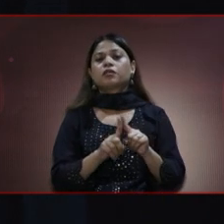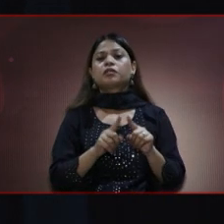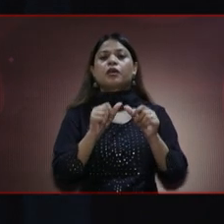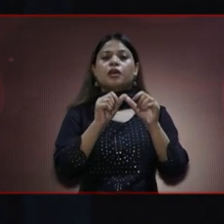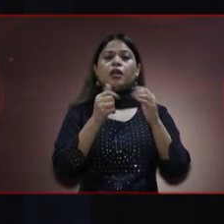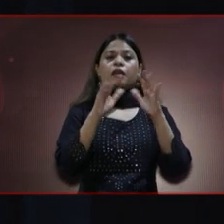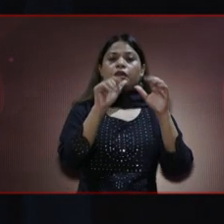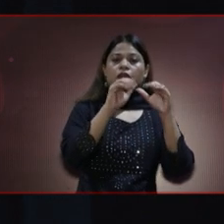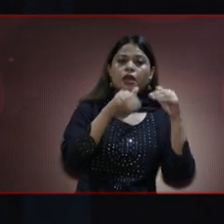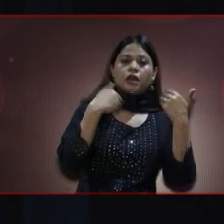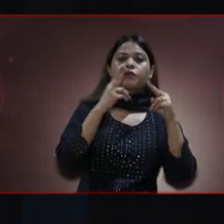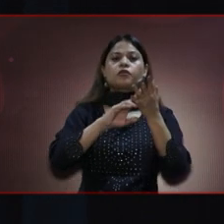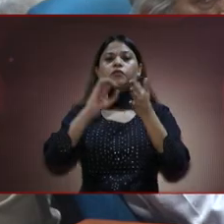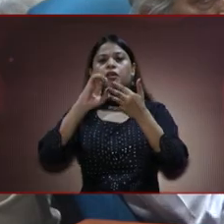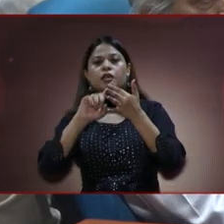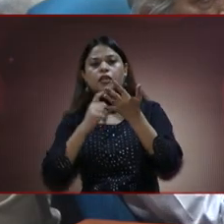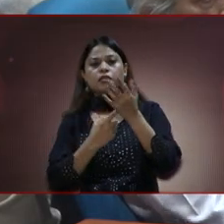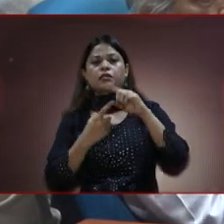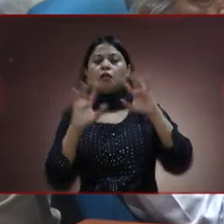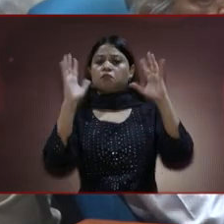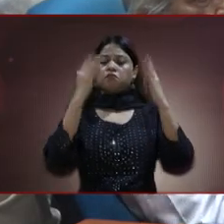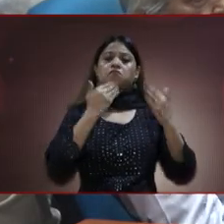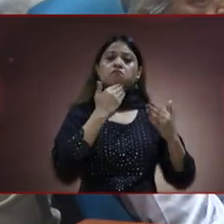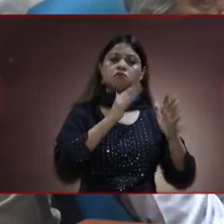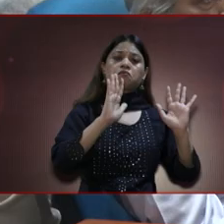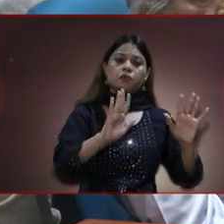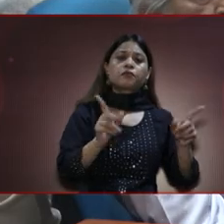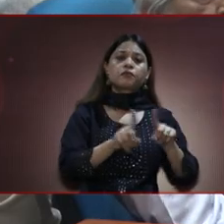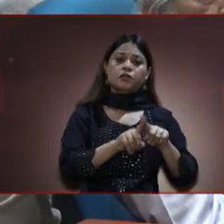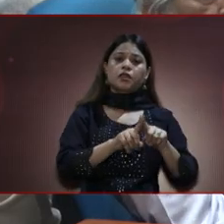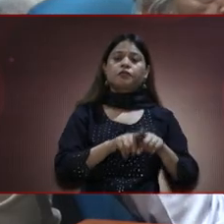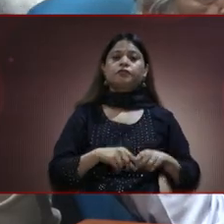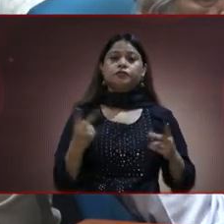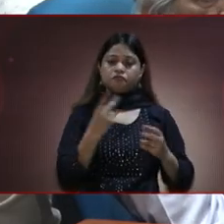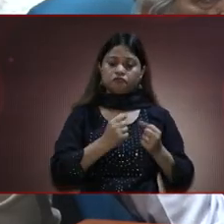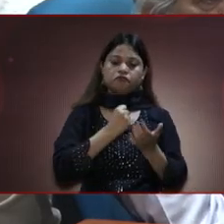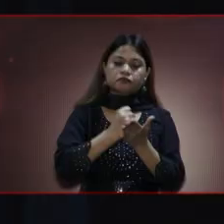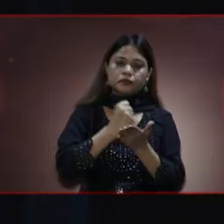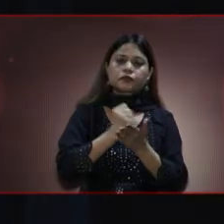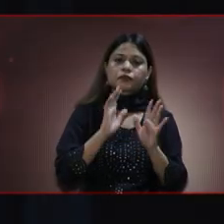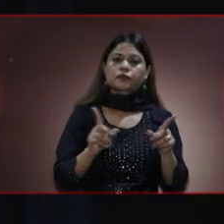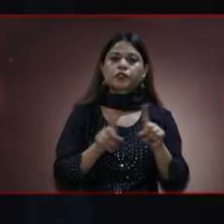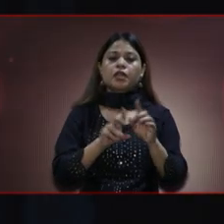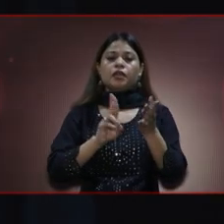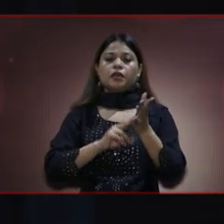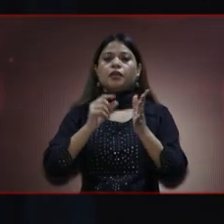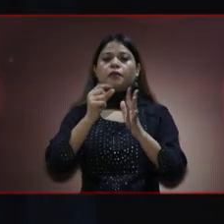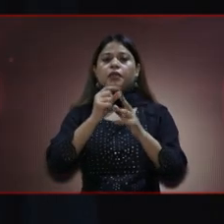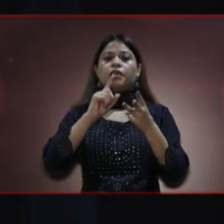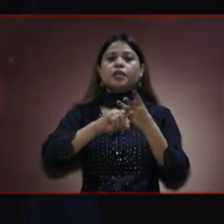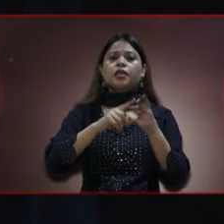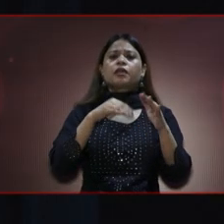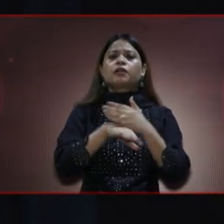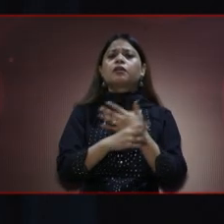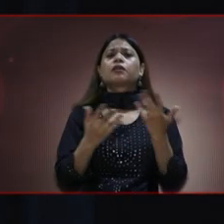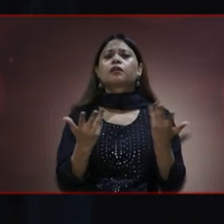हूं आपने इस महत्वपूर्ण कदम को आगे ले जाने के लिए। मित्रों, NEP के अंदर जो 2-3